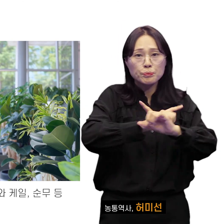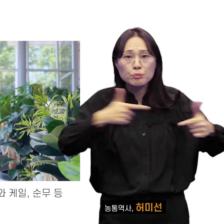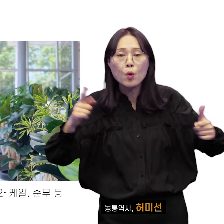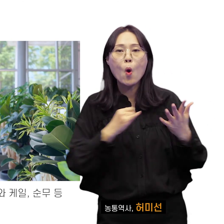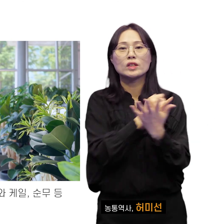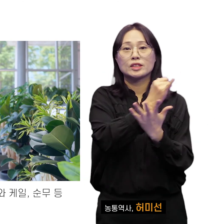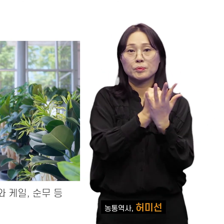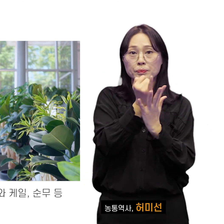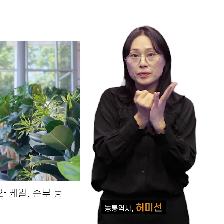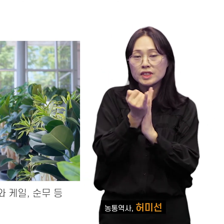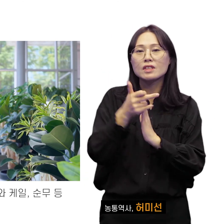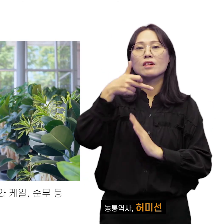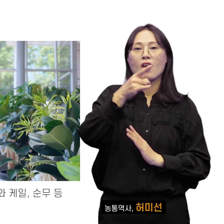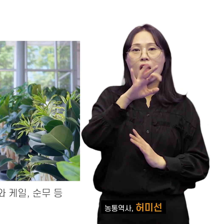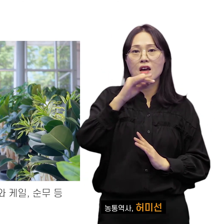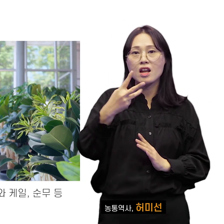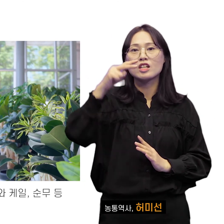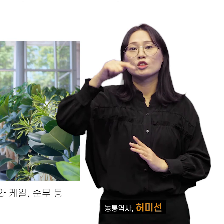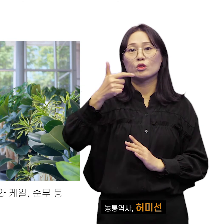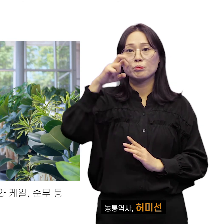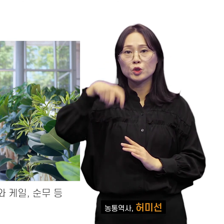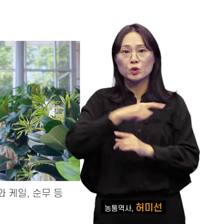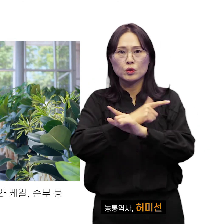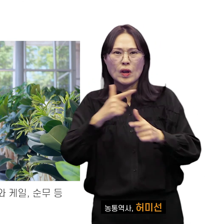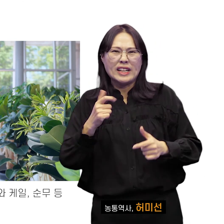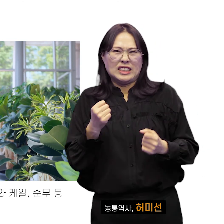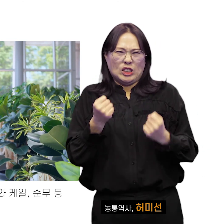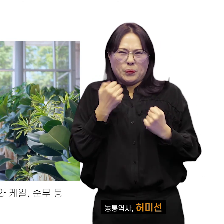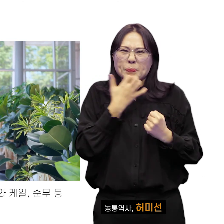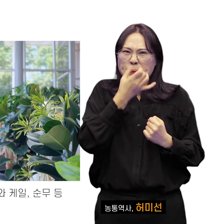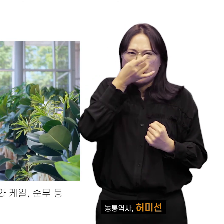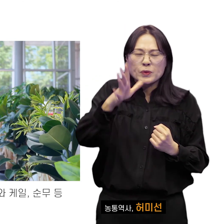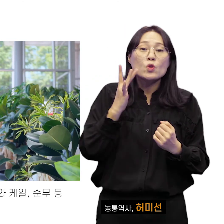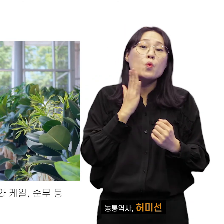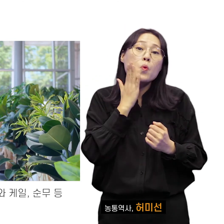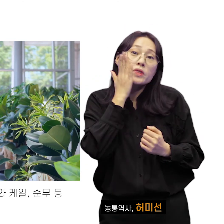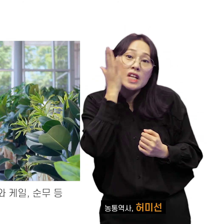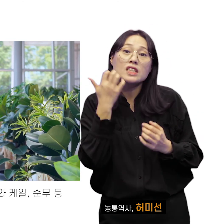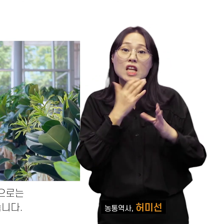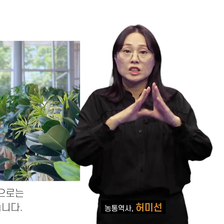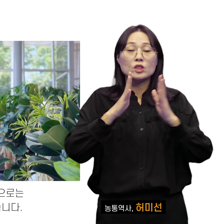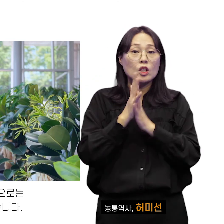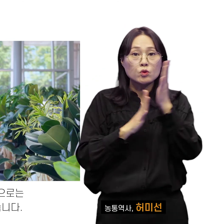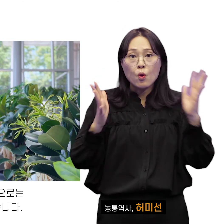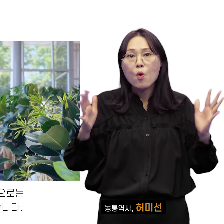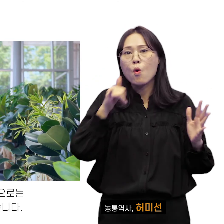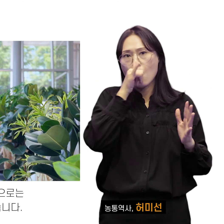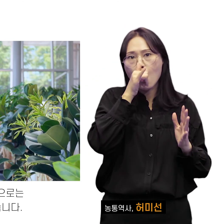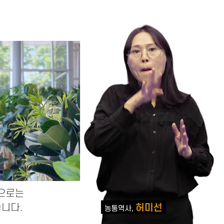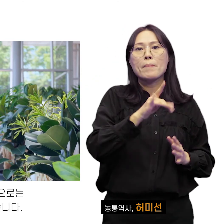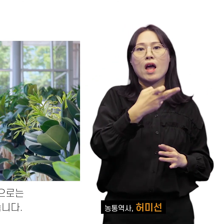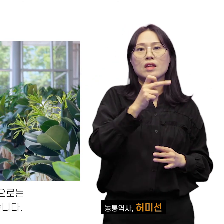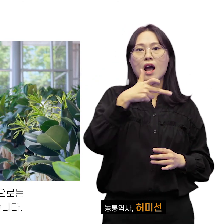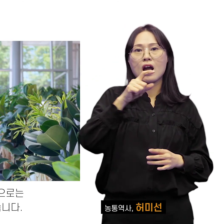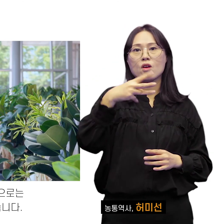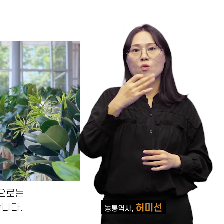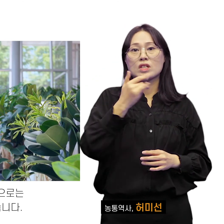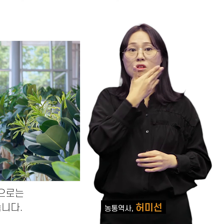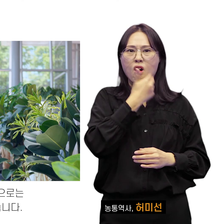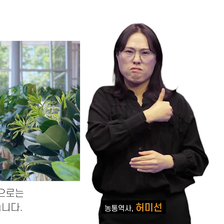풍부한 식품으로는 시금치와 케일, 순무 등 짙은 녹색 채소를 들 수 있고, 베타카로틴이 풍부한